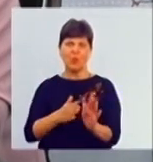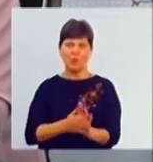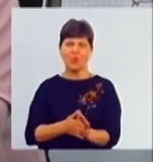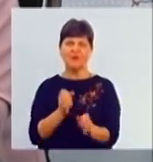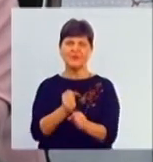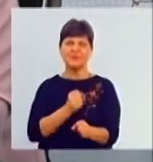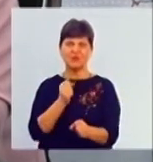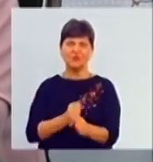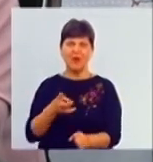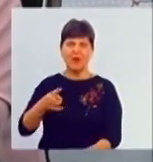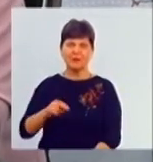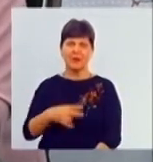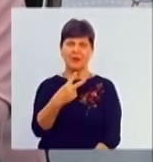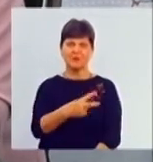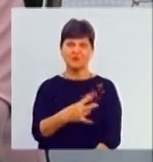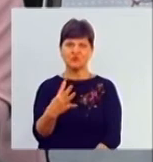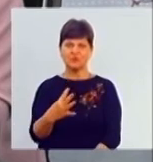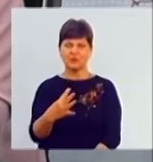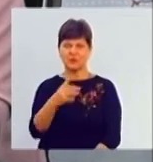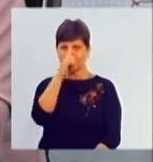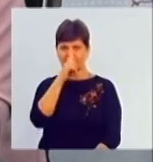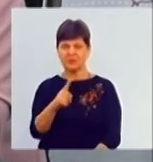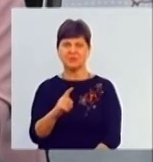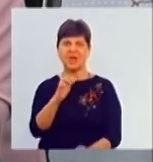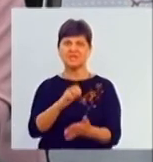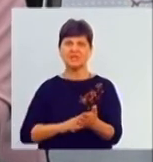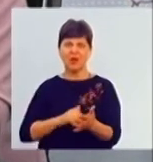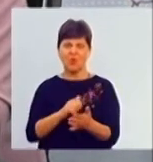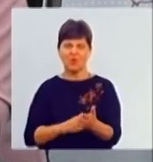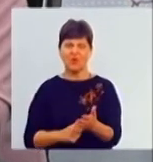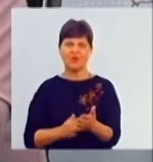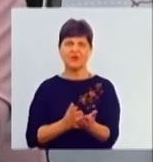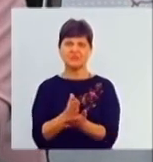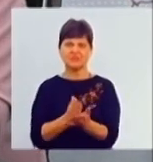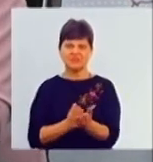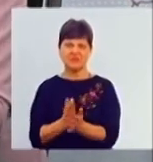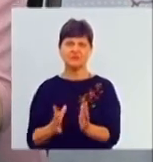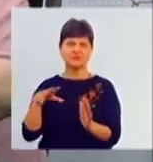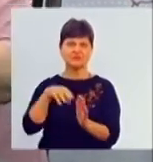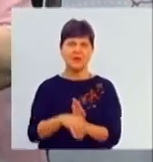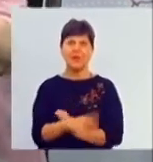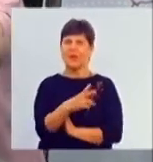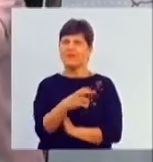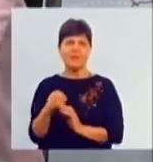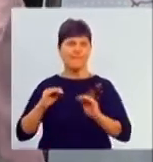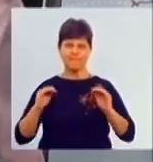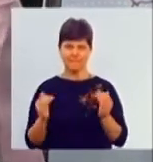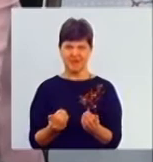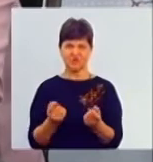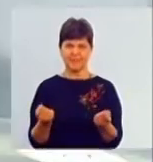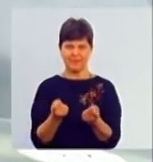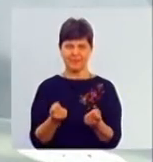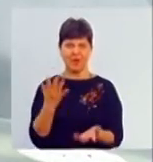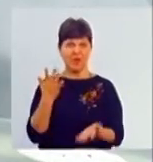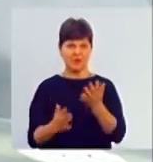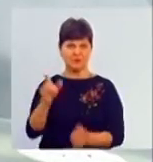місяці страхового стажу і сплати внесків в розмірі не менше мінімального страхового внеска. Тобто, якщо людина працювала на